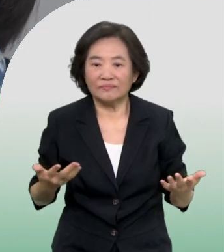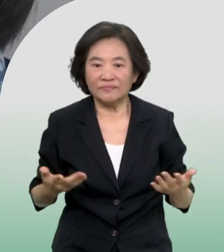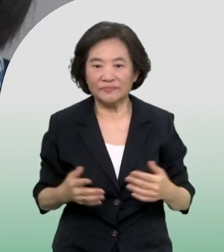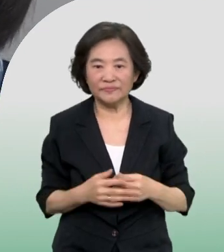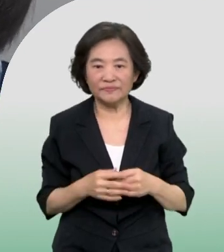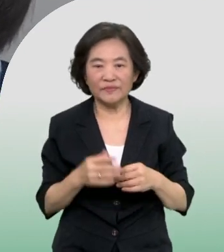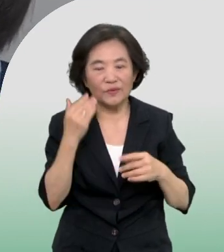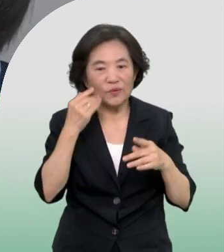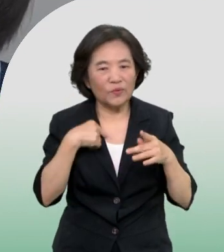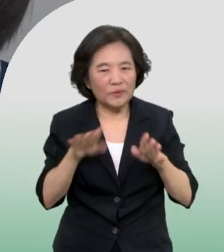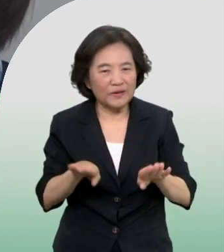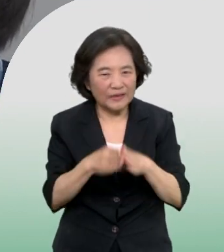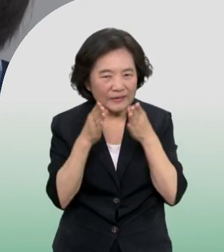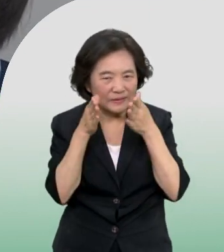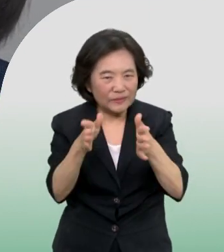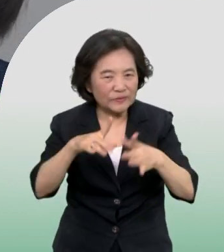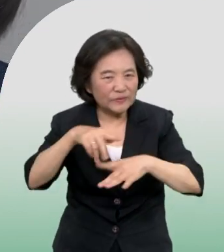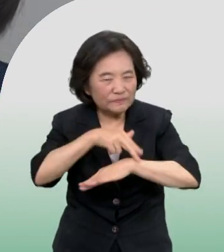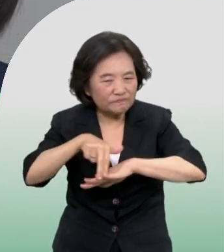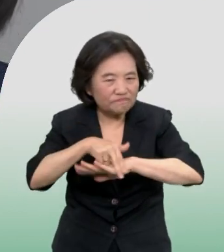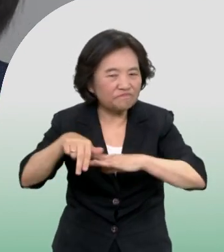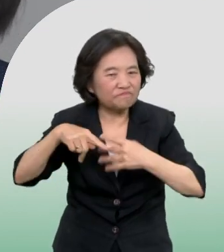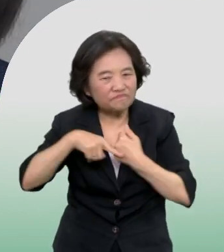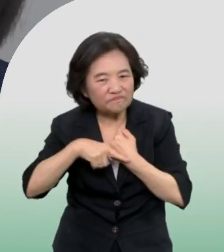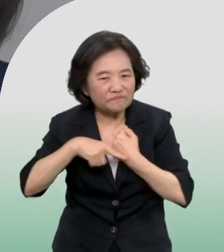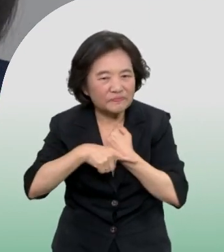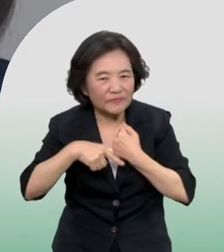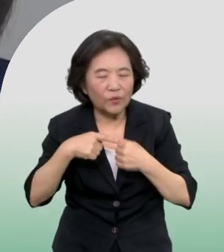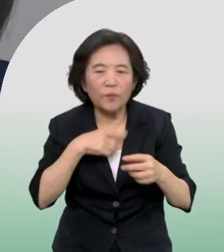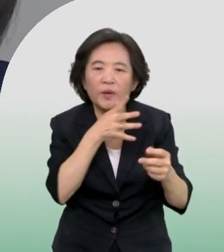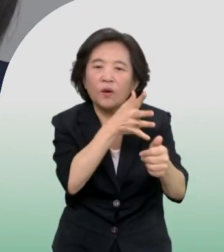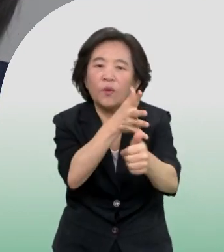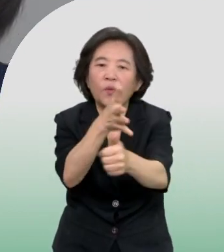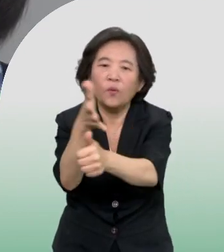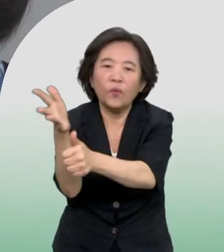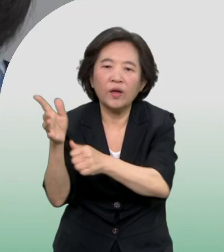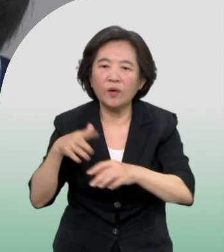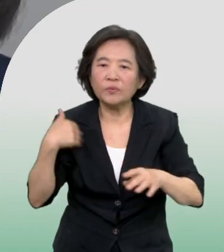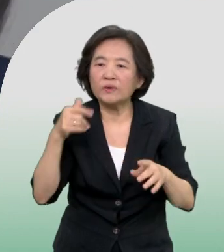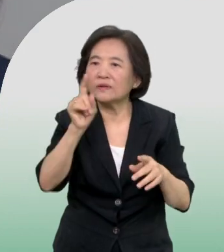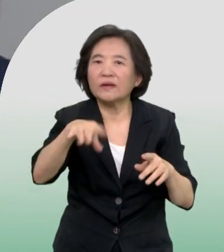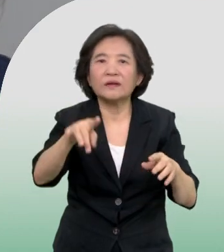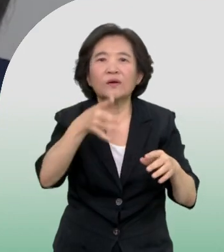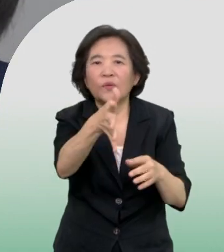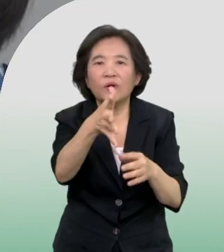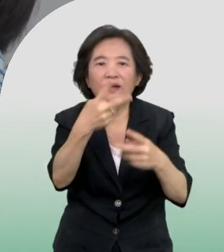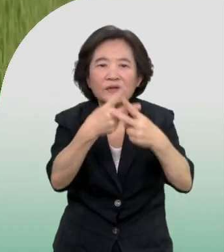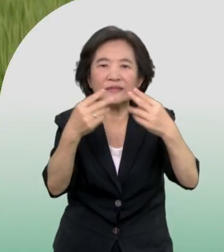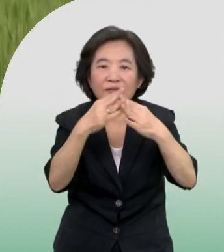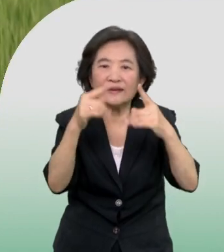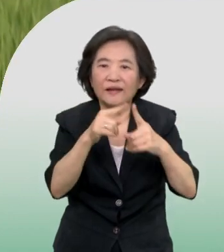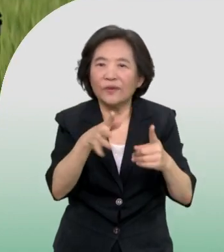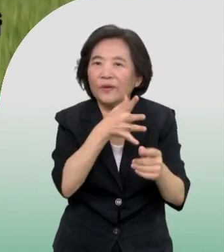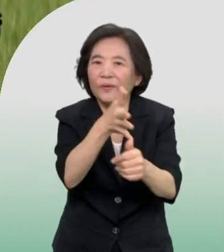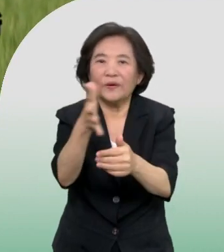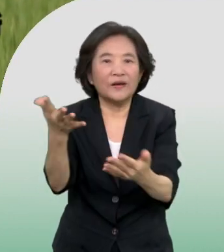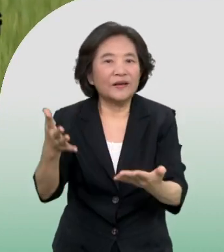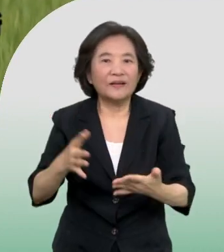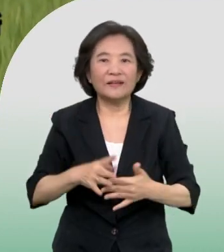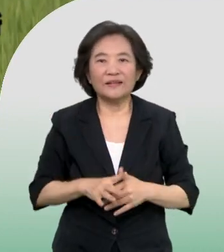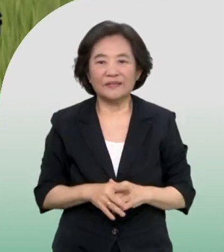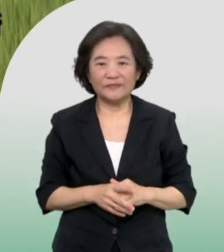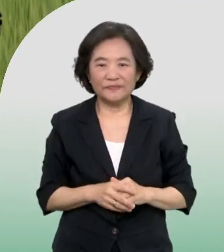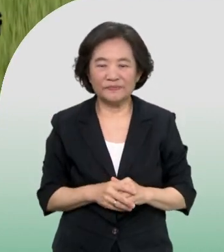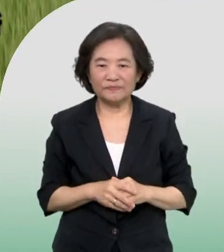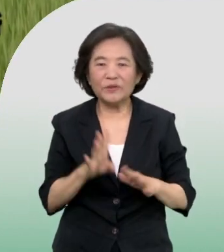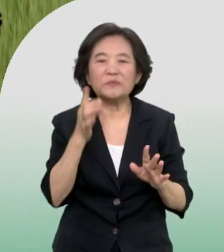要去执行的时候，那我们要去问，又不知道去哪里去找客家人。 主要的困难是